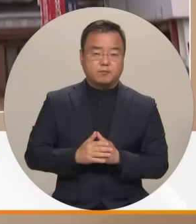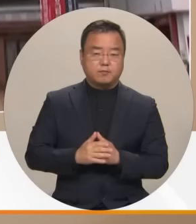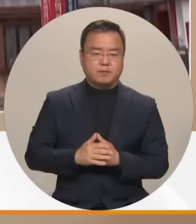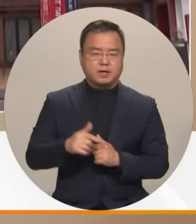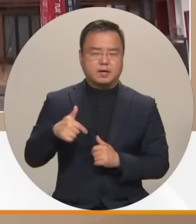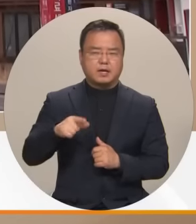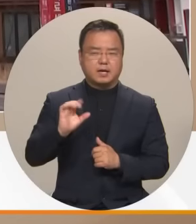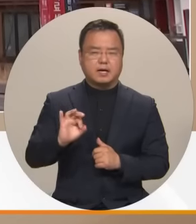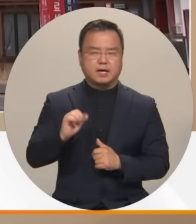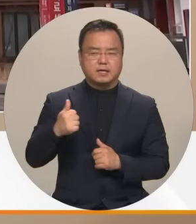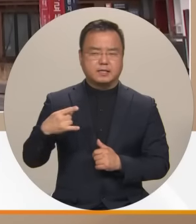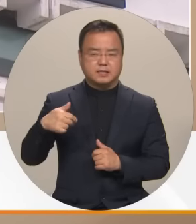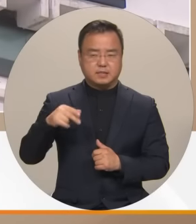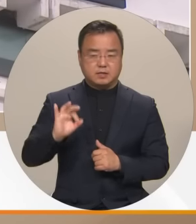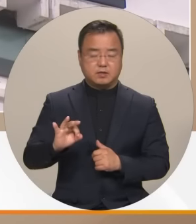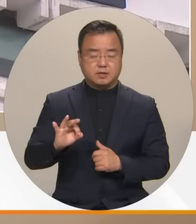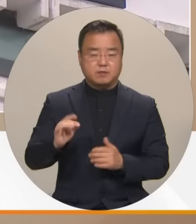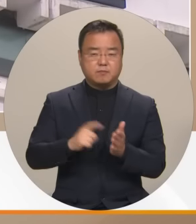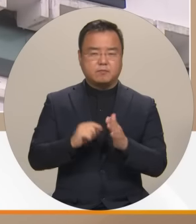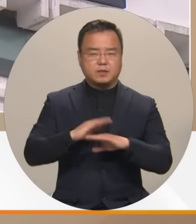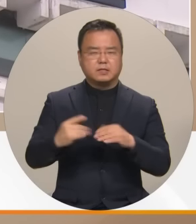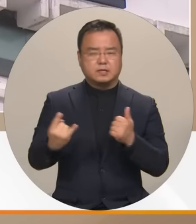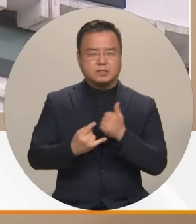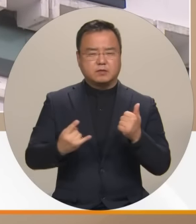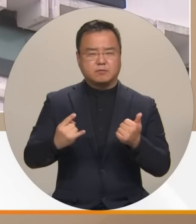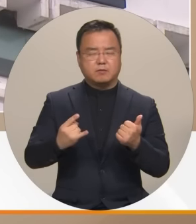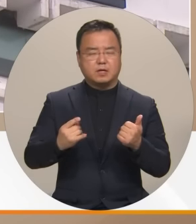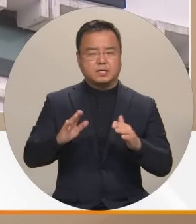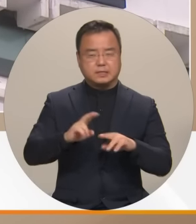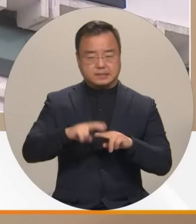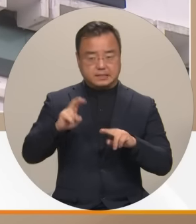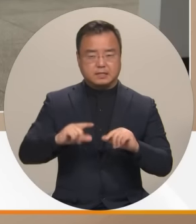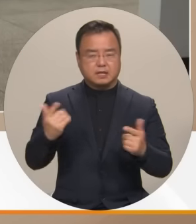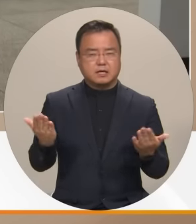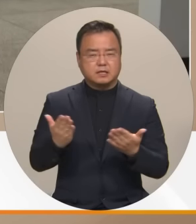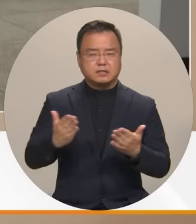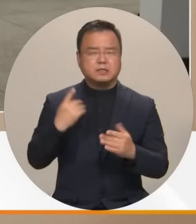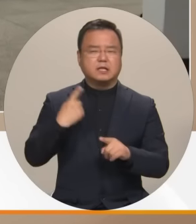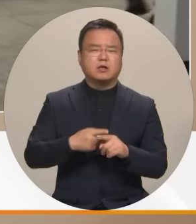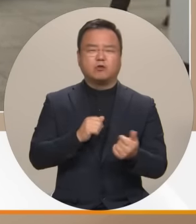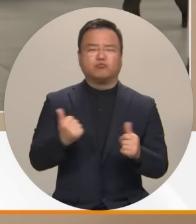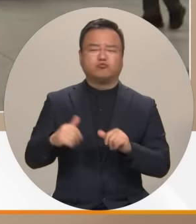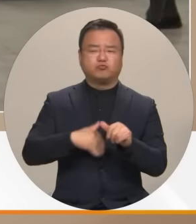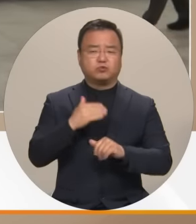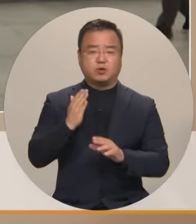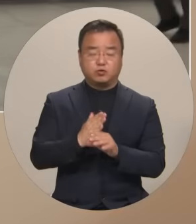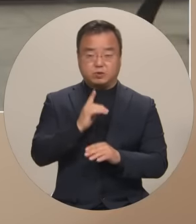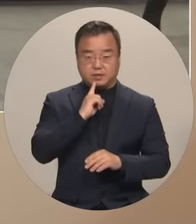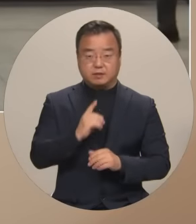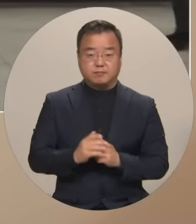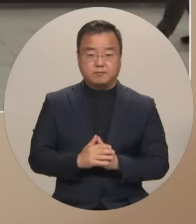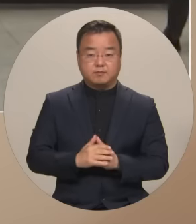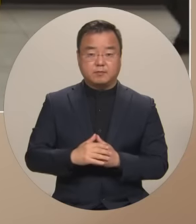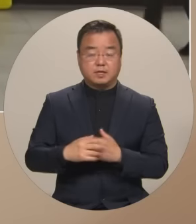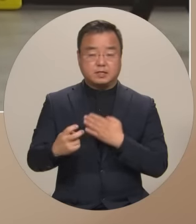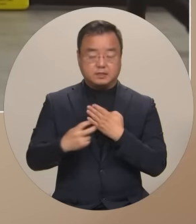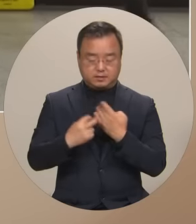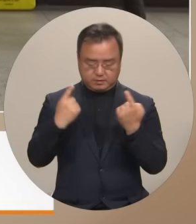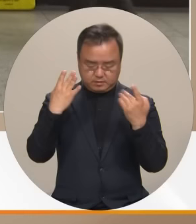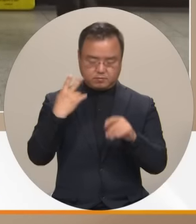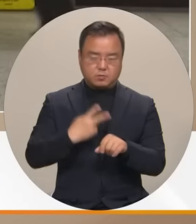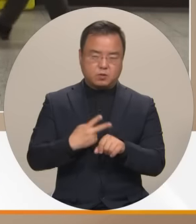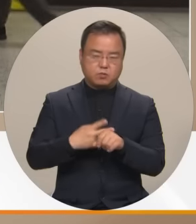비대위원장은 사직이 아니라 순직 할 지경이라면 현재 상황을 전하기도 했습니다 전국 의대 교수 비상대책 위원회는 의대 교수들의